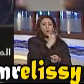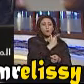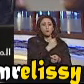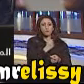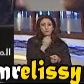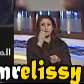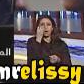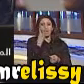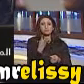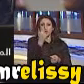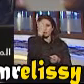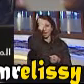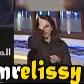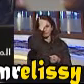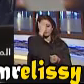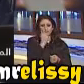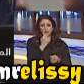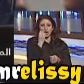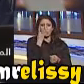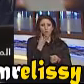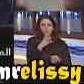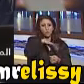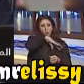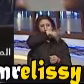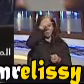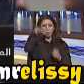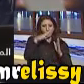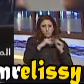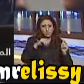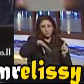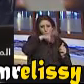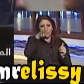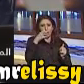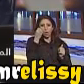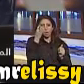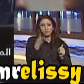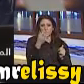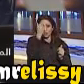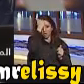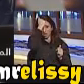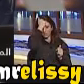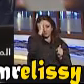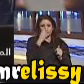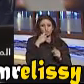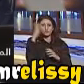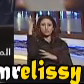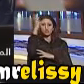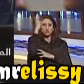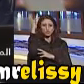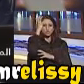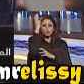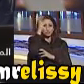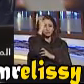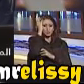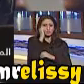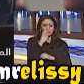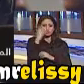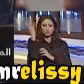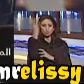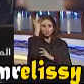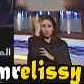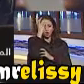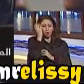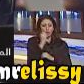احنا 45,000 على مستوى الجمهوريه. 45,000 بيعملوا في التشجير بياخدوا في الشهر 40 جنيه؟ 40